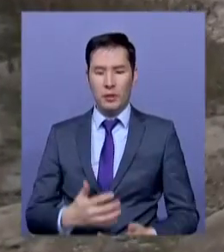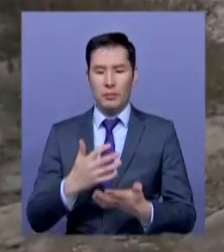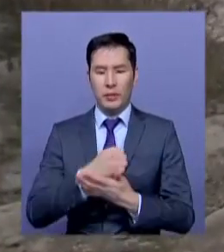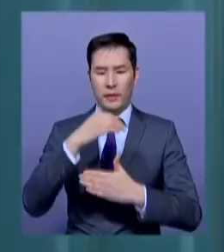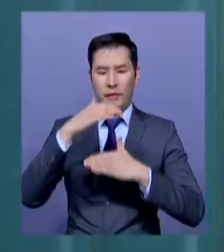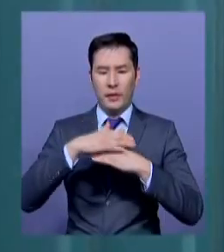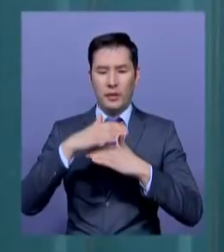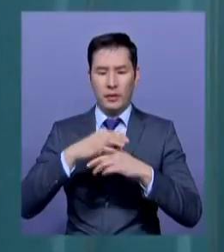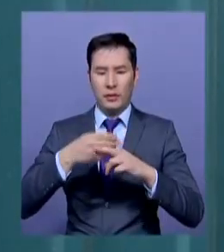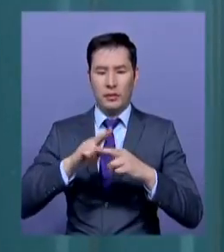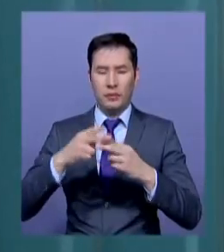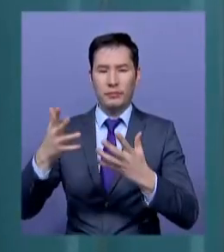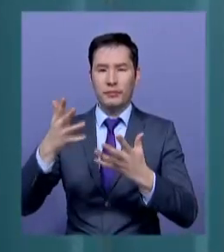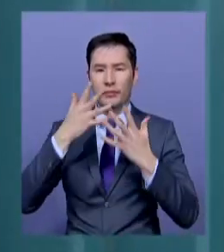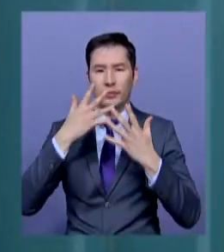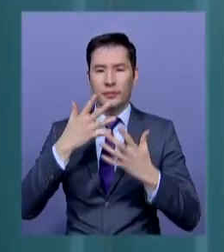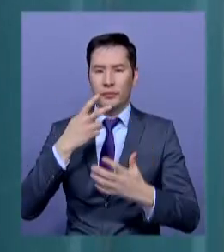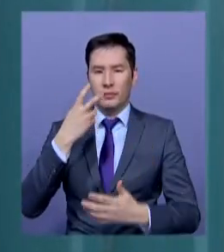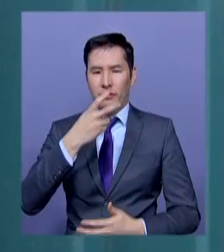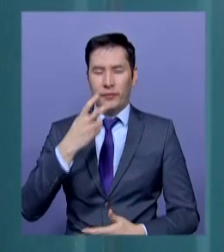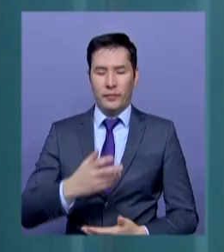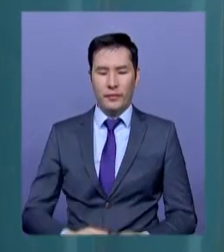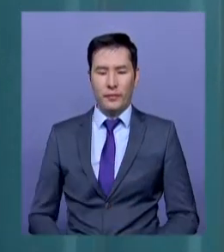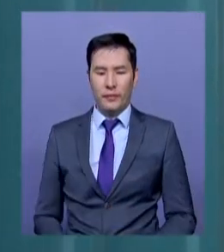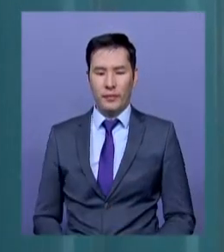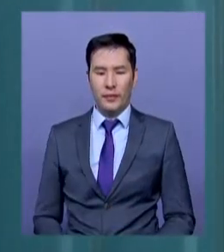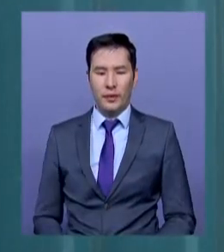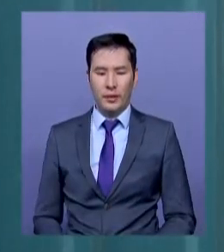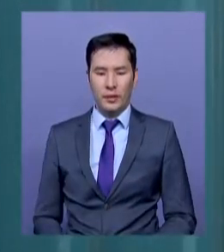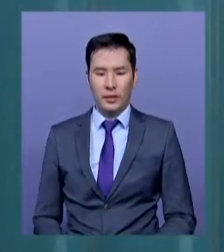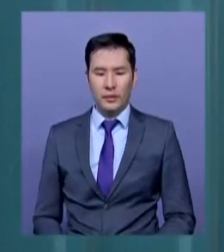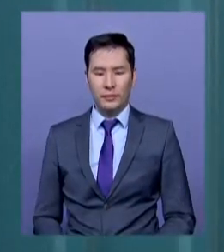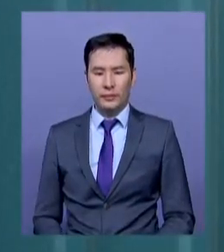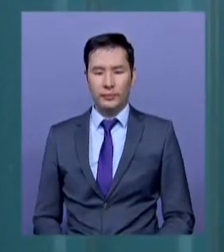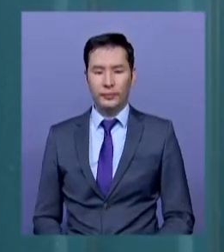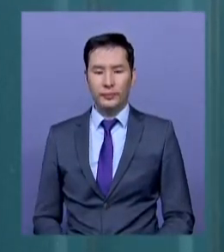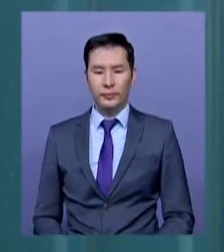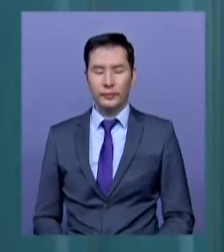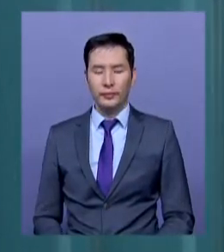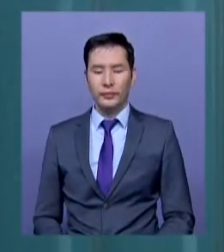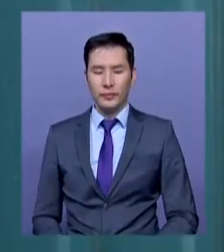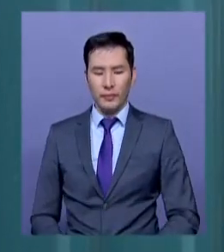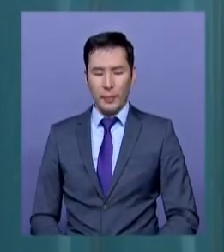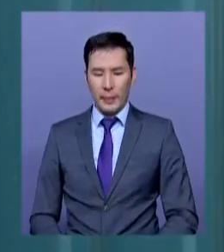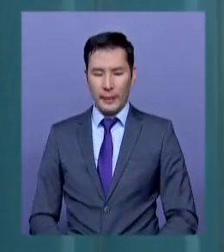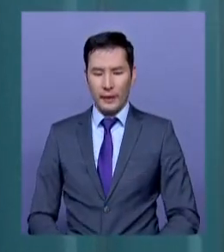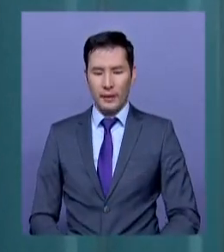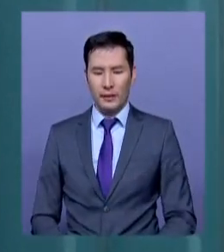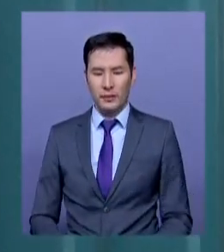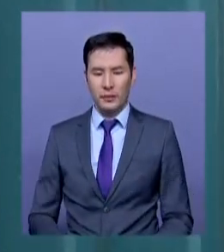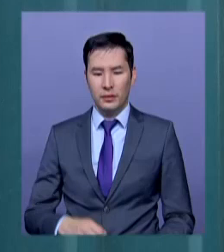қолаңса исінен демалу мүмкін еместігін айтады. Іс жазымен іс қатты келеді. Қатты.